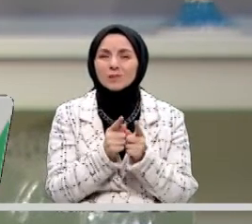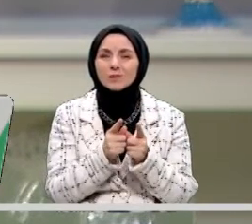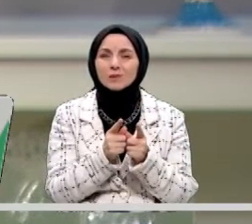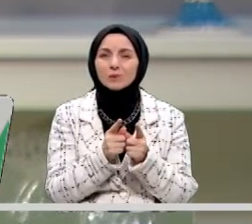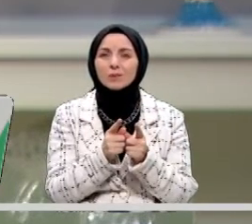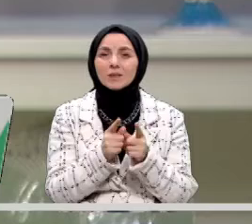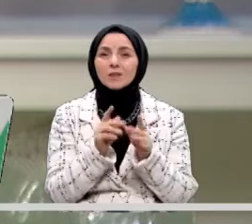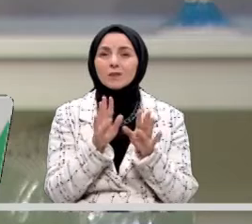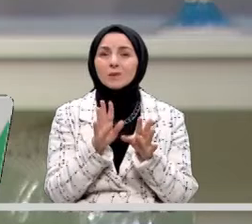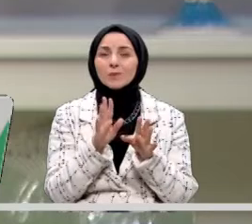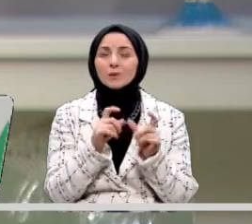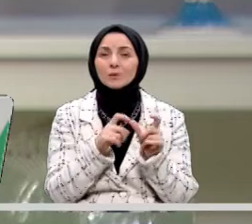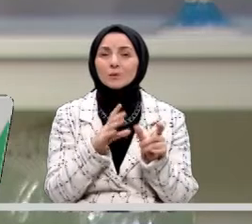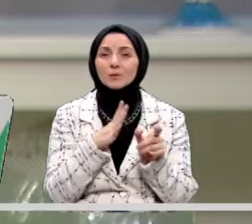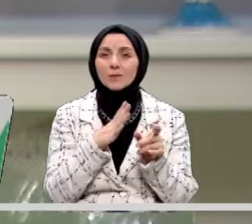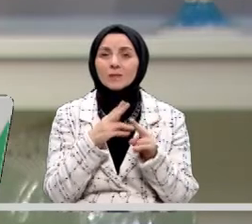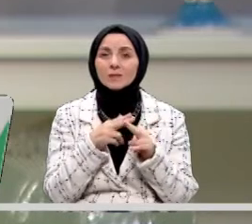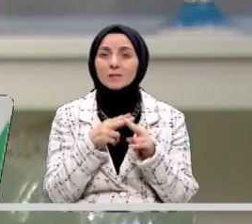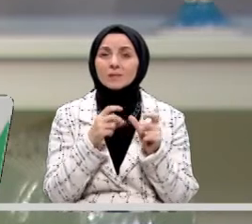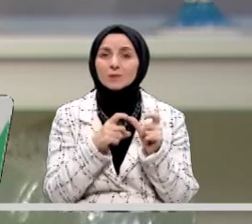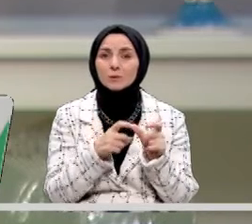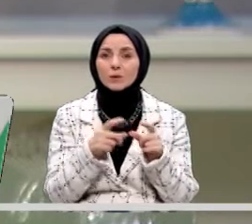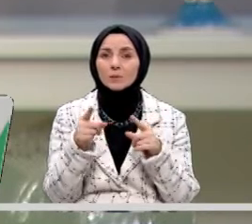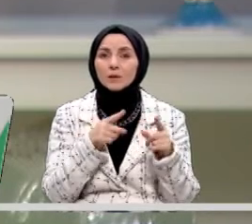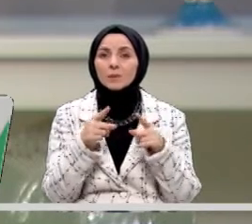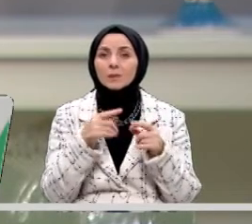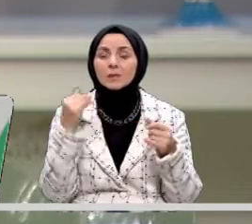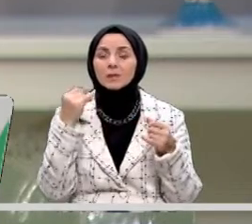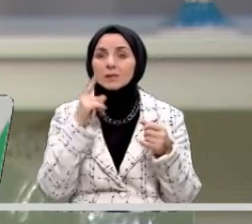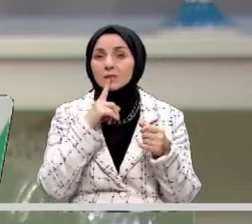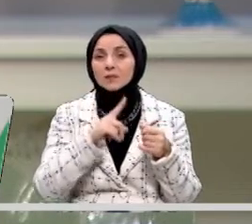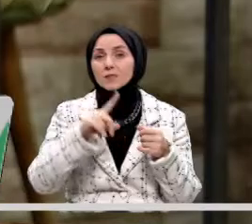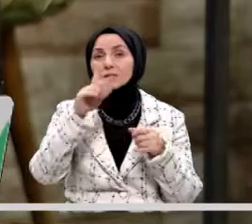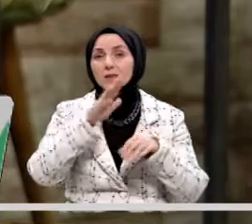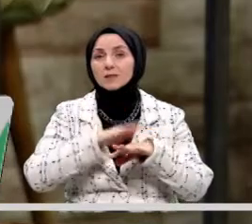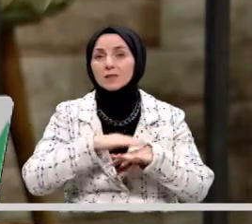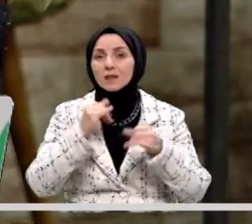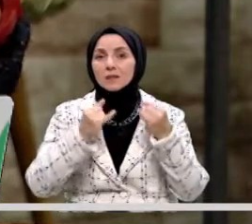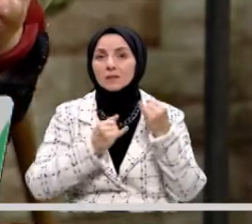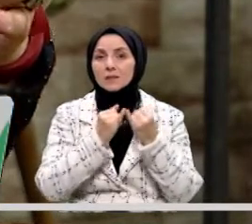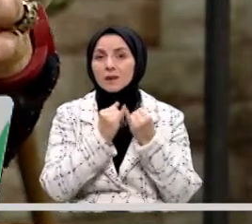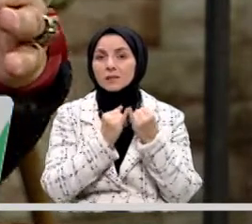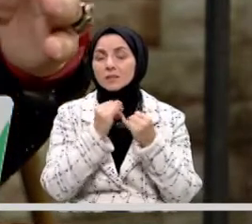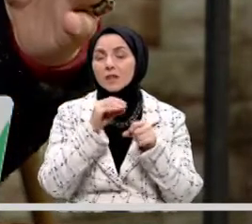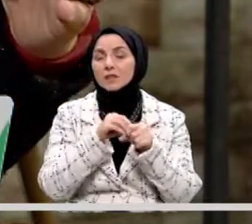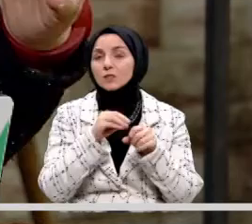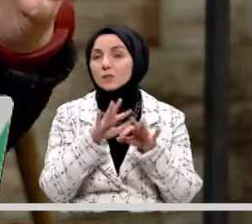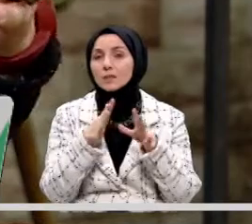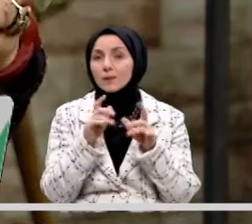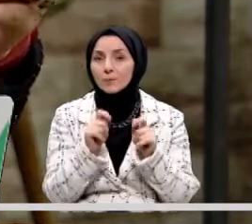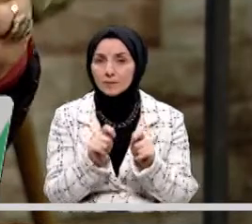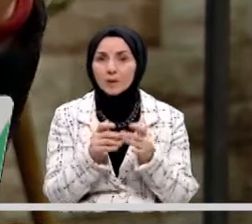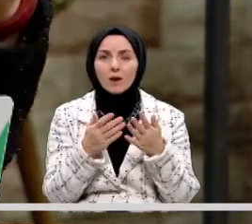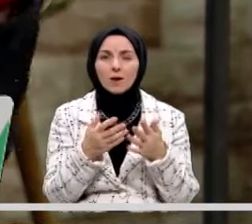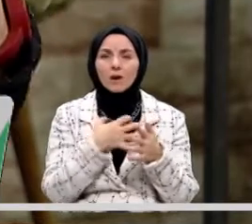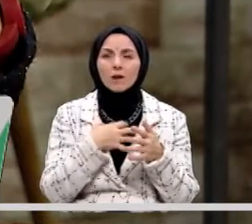Sorular daha var yetiştirmek için uğraşalım birbirini şikayet eden kardeşler için ne yapabiliriz diye sormuş Aa bu çok kötü niye şöyle bir şey söylüyor anneler hakem oluyorlar